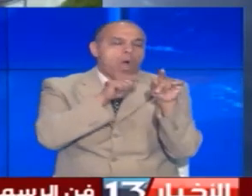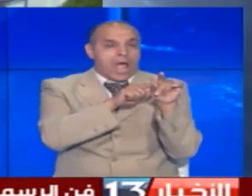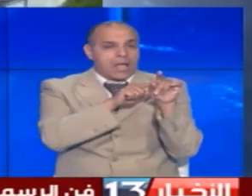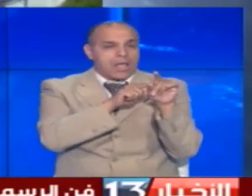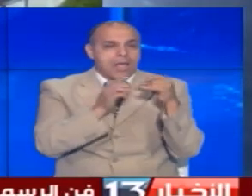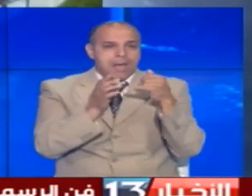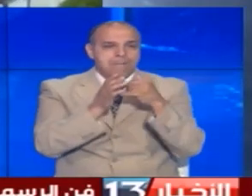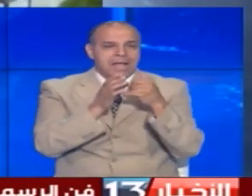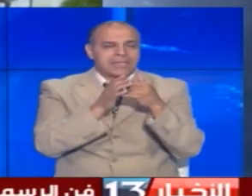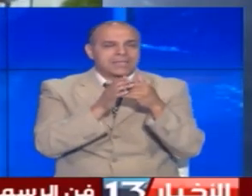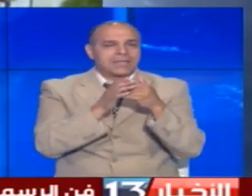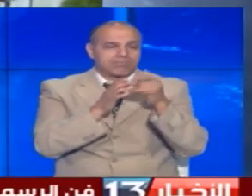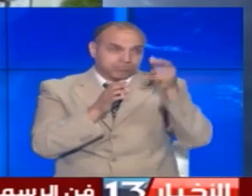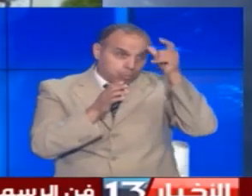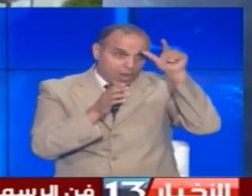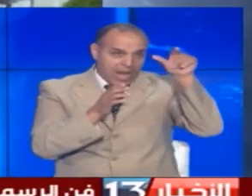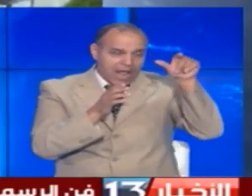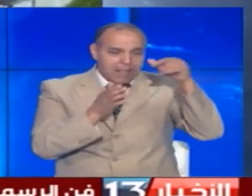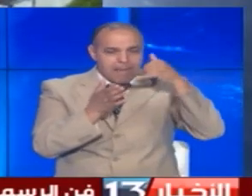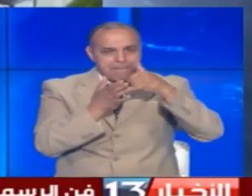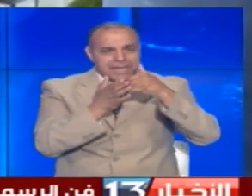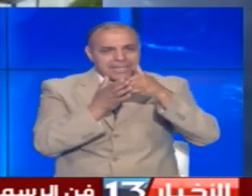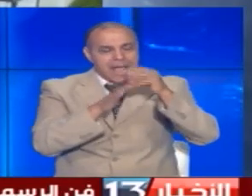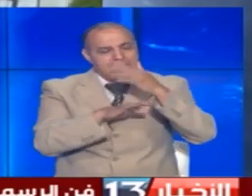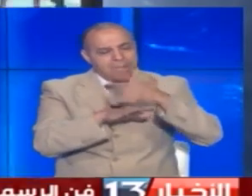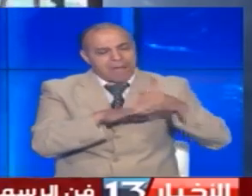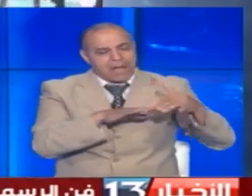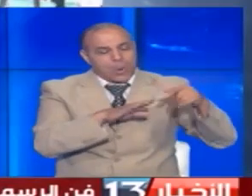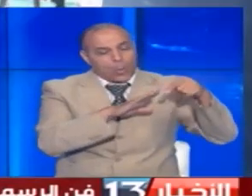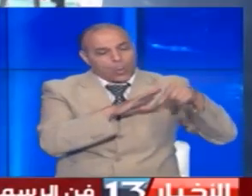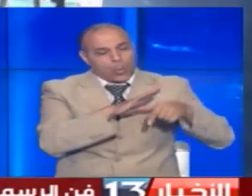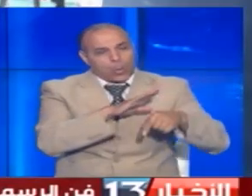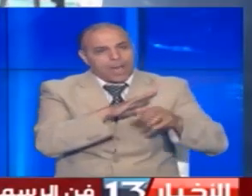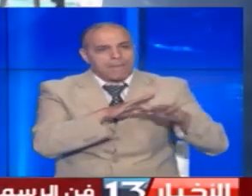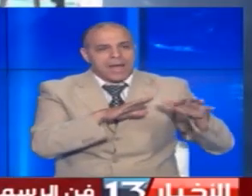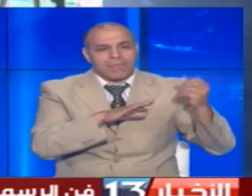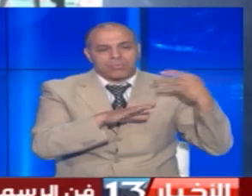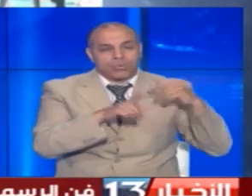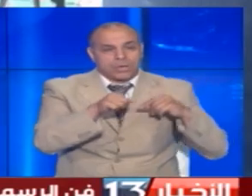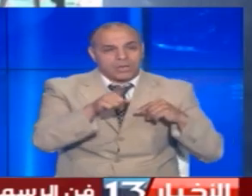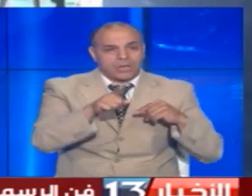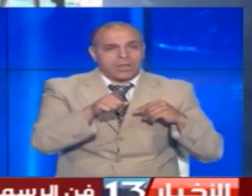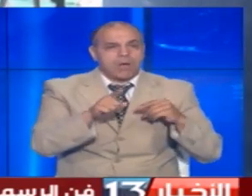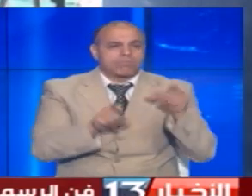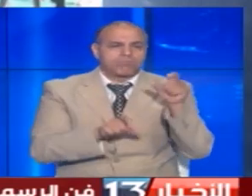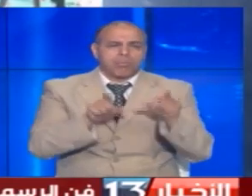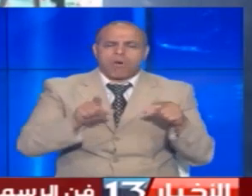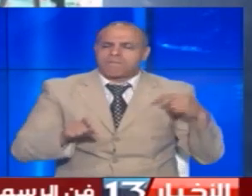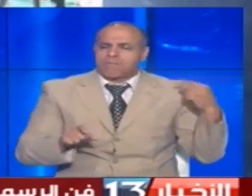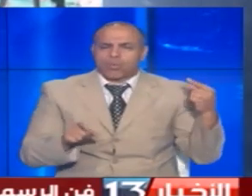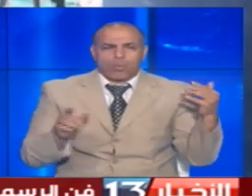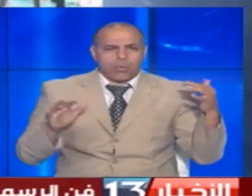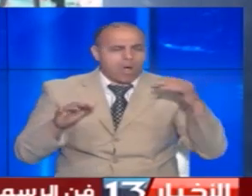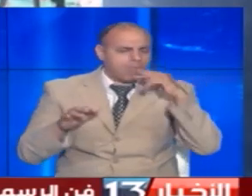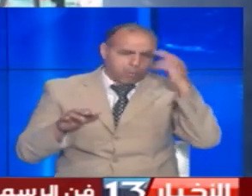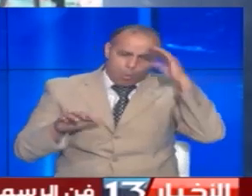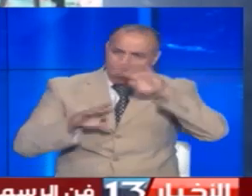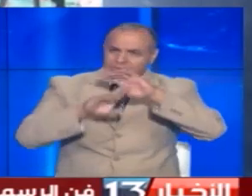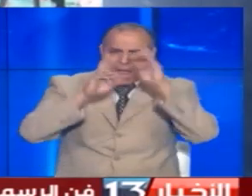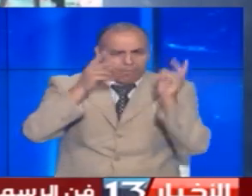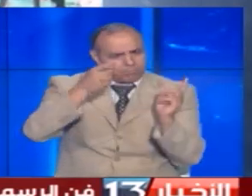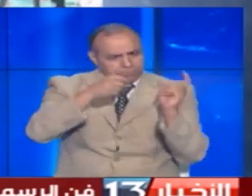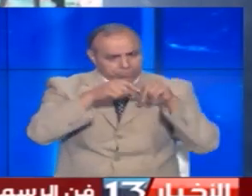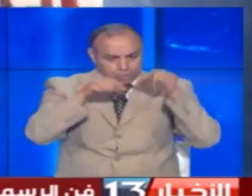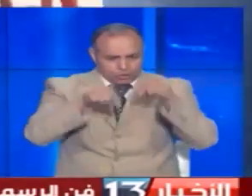مدينه برج البرلس هذه المدينه الساحليه المطله على البحر تجمع رسامون وفنانون من مختلف دول